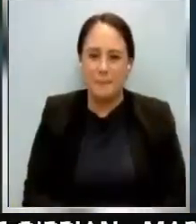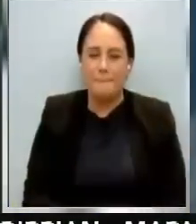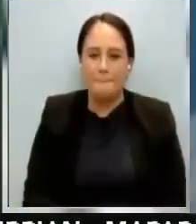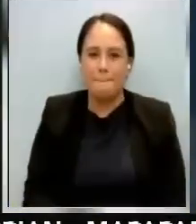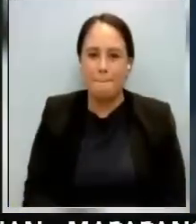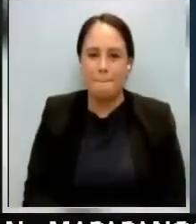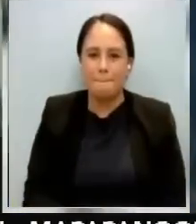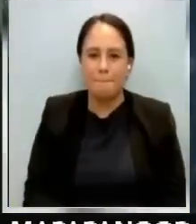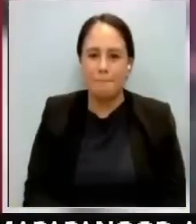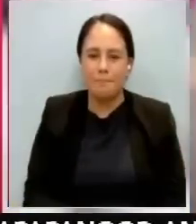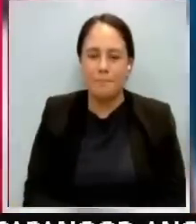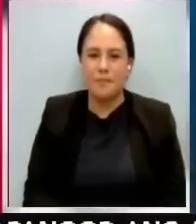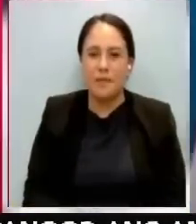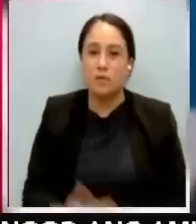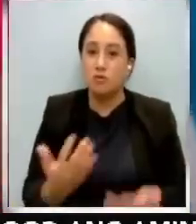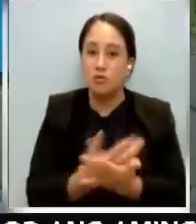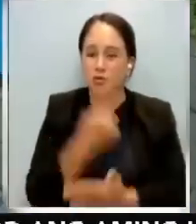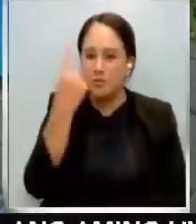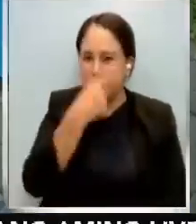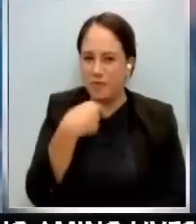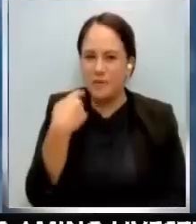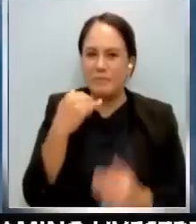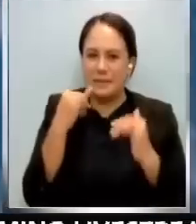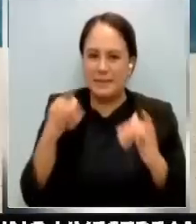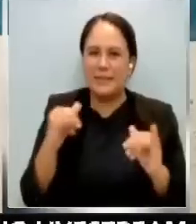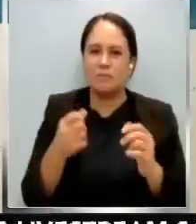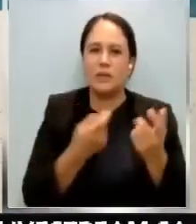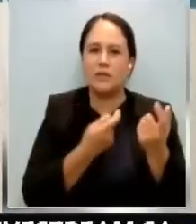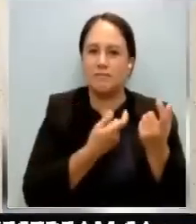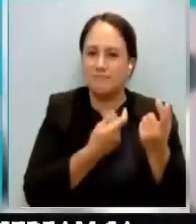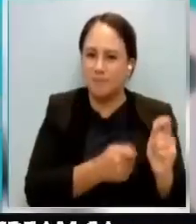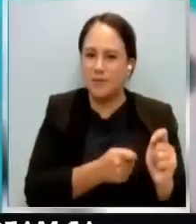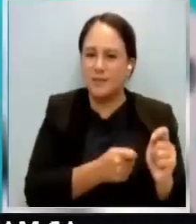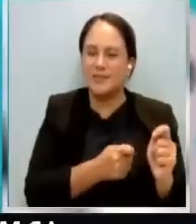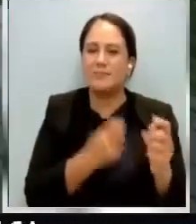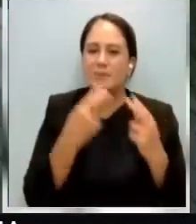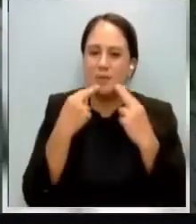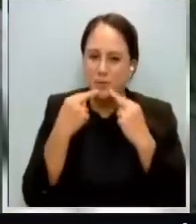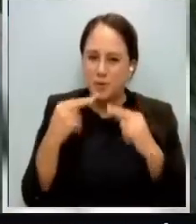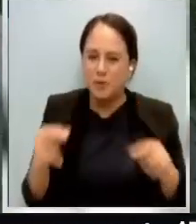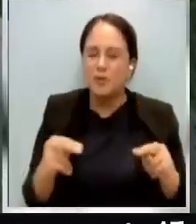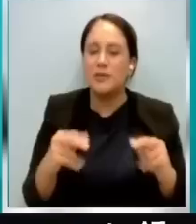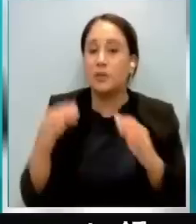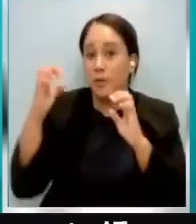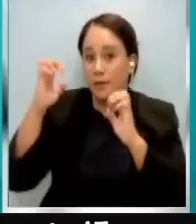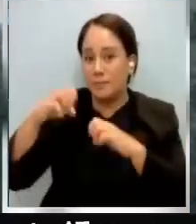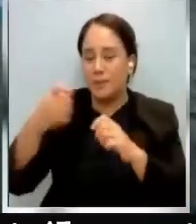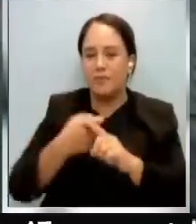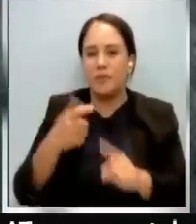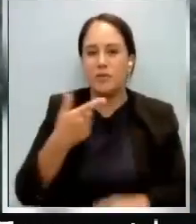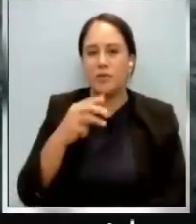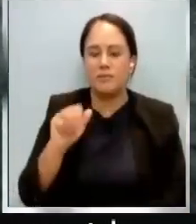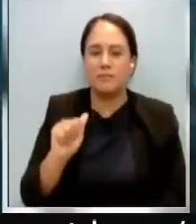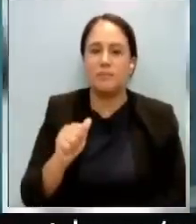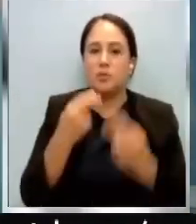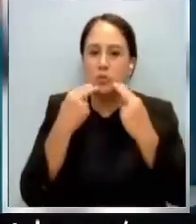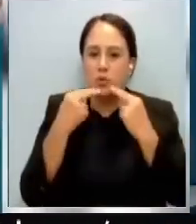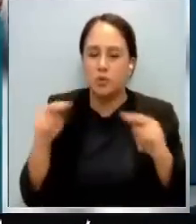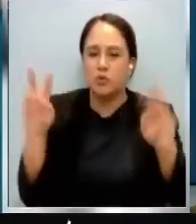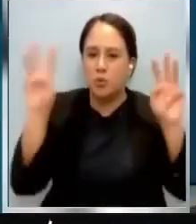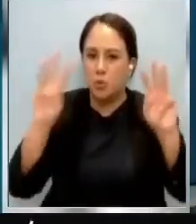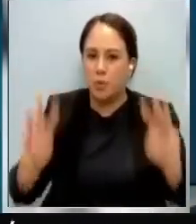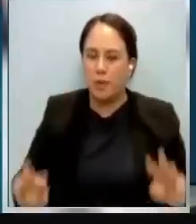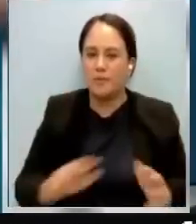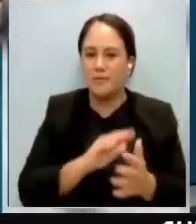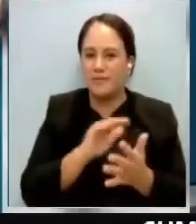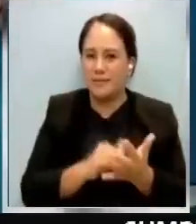Bagong mga muka, pero parehong mapagkakatiwala ang pagbabalita ang aasahan mula sa GMA Integrated News Weather Center.